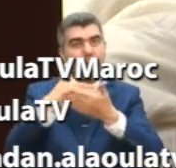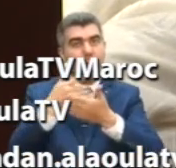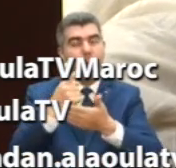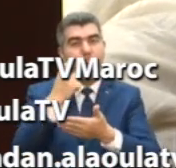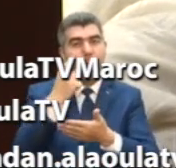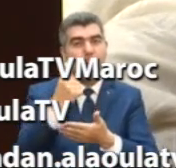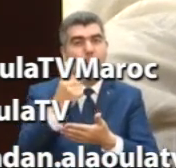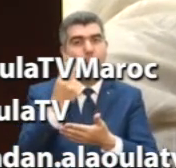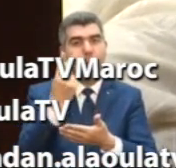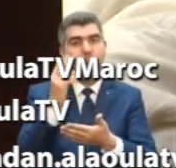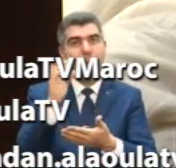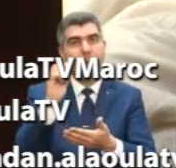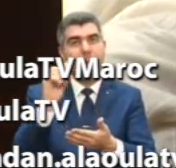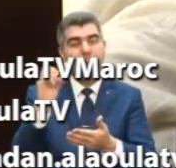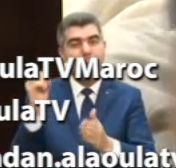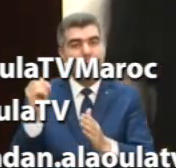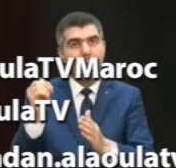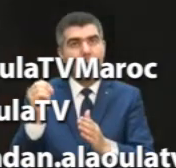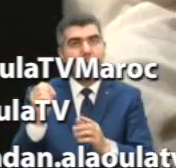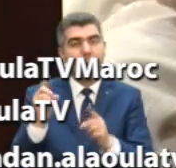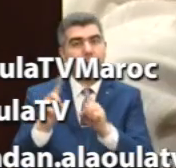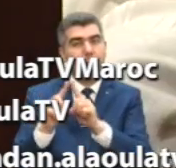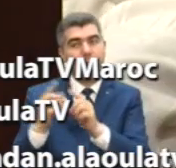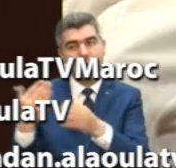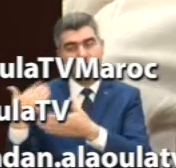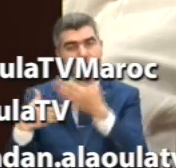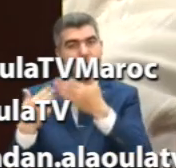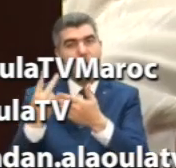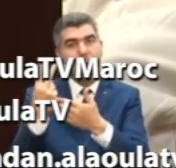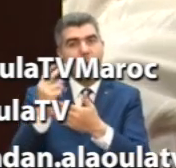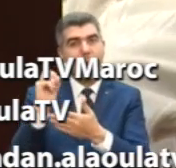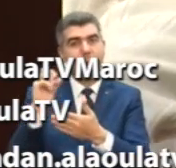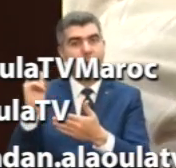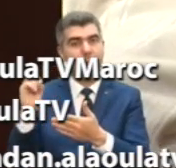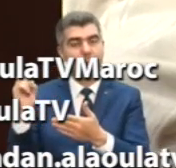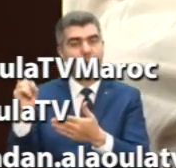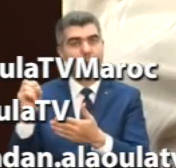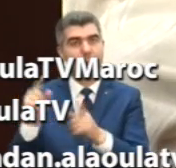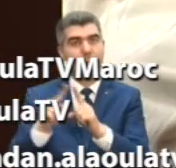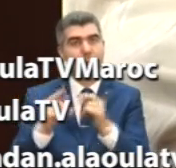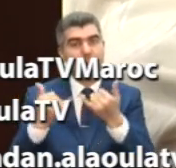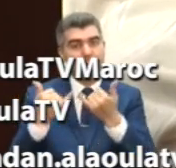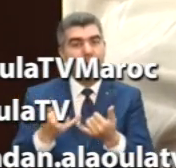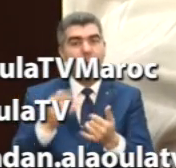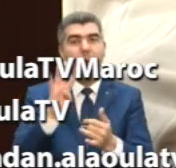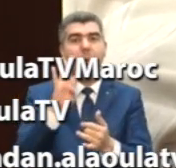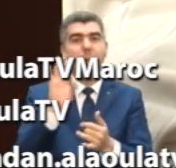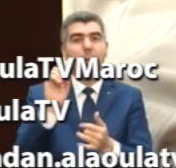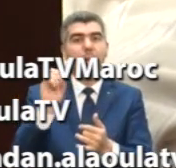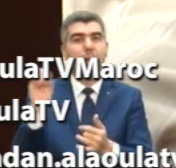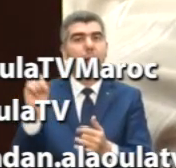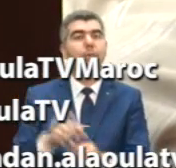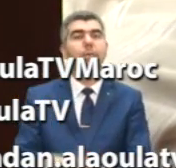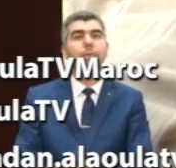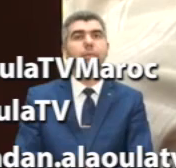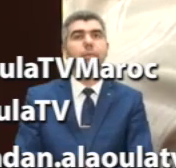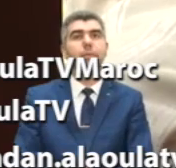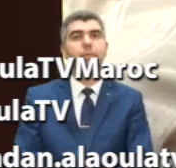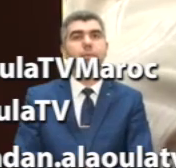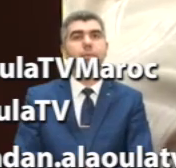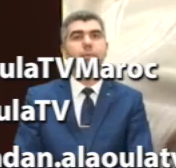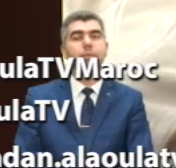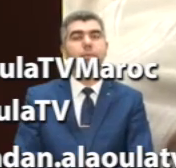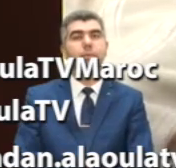1,200,000 في بدايه 2000، الان احنا في 400,000. في